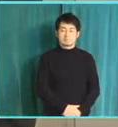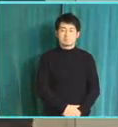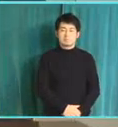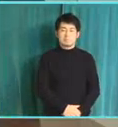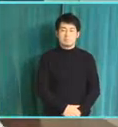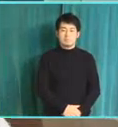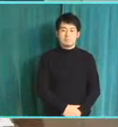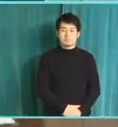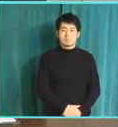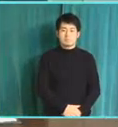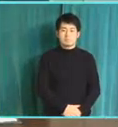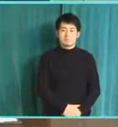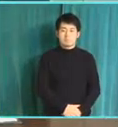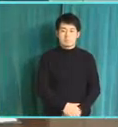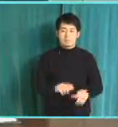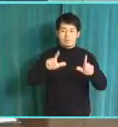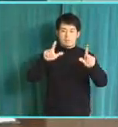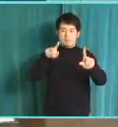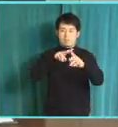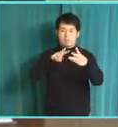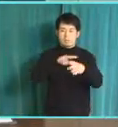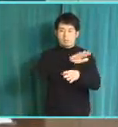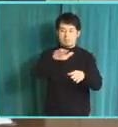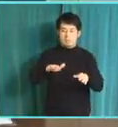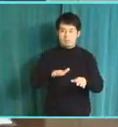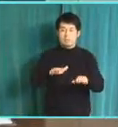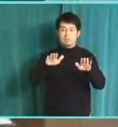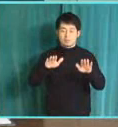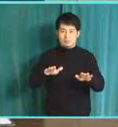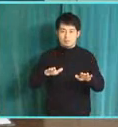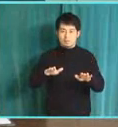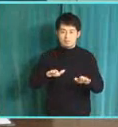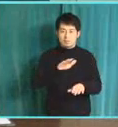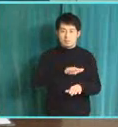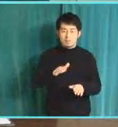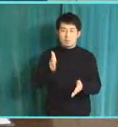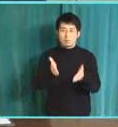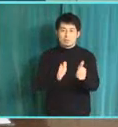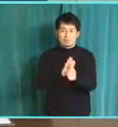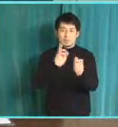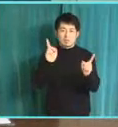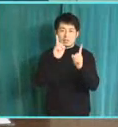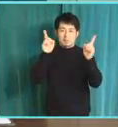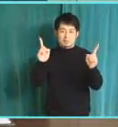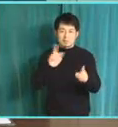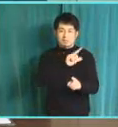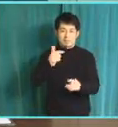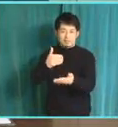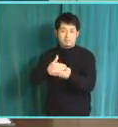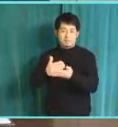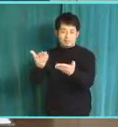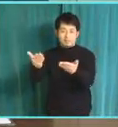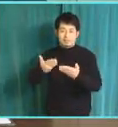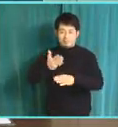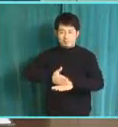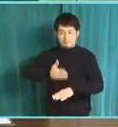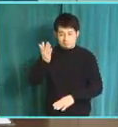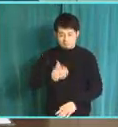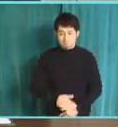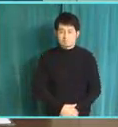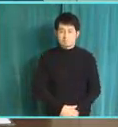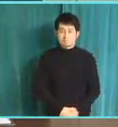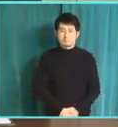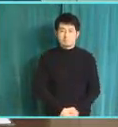ます。はい、広報小田原、今回は子育て支援フェスティバルについてお話を伺いました。ありがとうございました。 ありがとうございました。